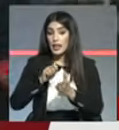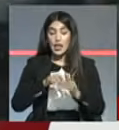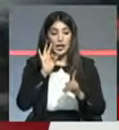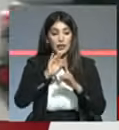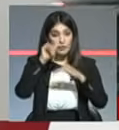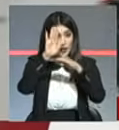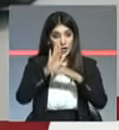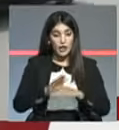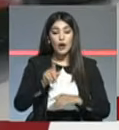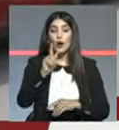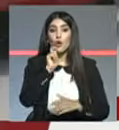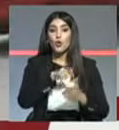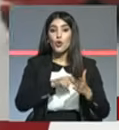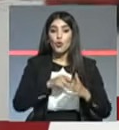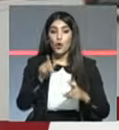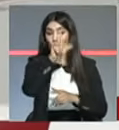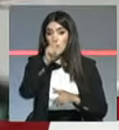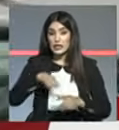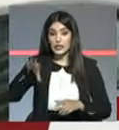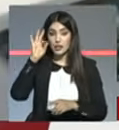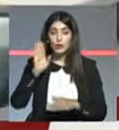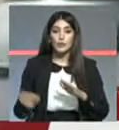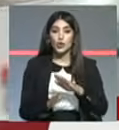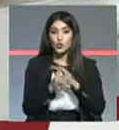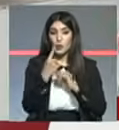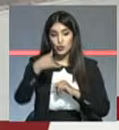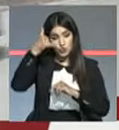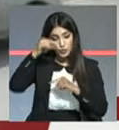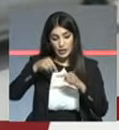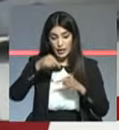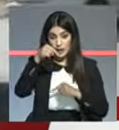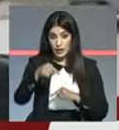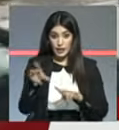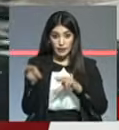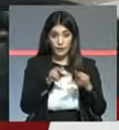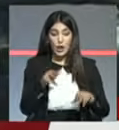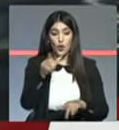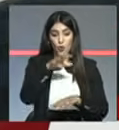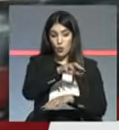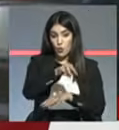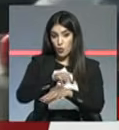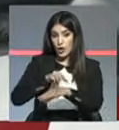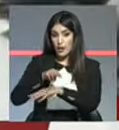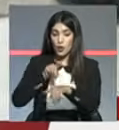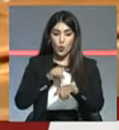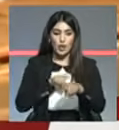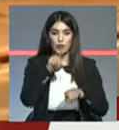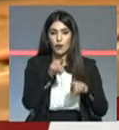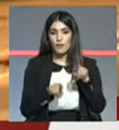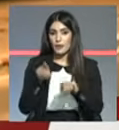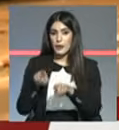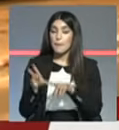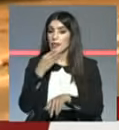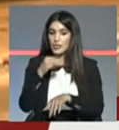ال مشدده فرضت على المستوى الوطني جوليا الحالي وعلى مستوى الولايات في فوارق زمنيه بسيطه فعل